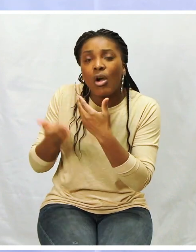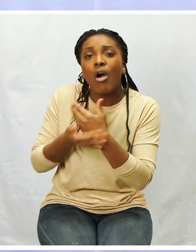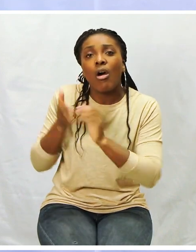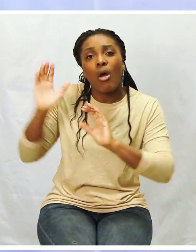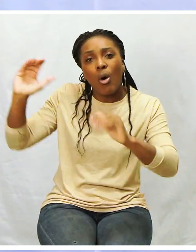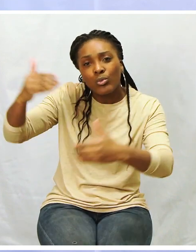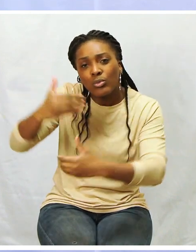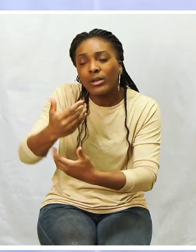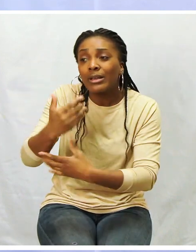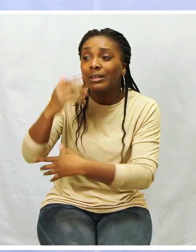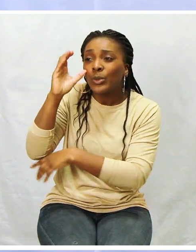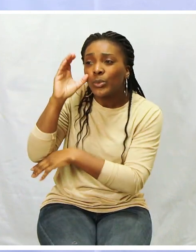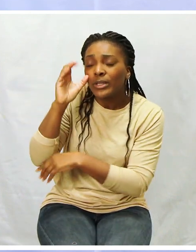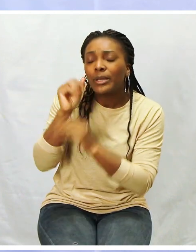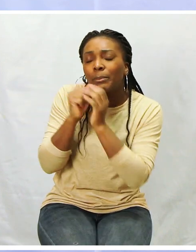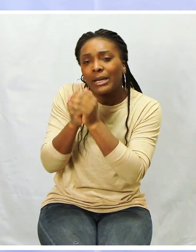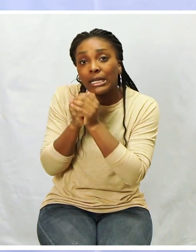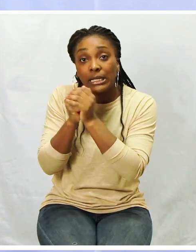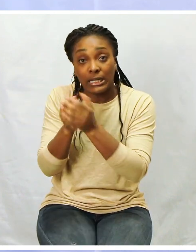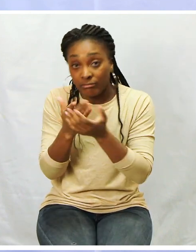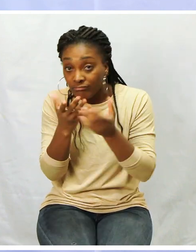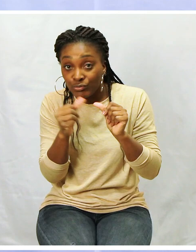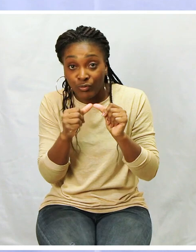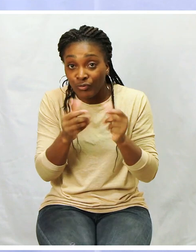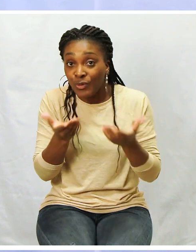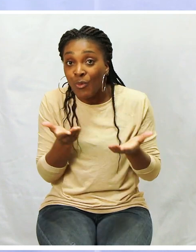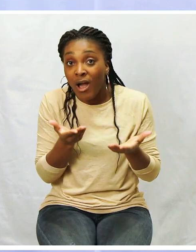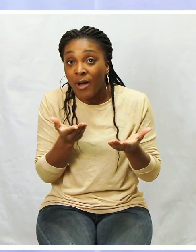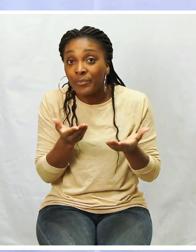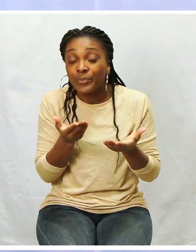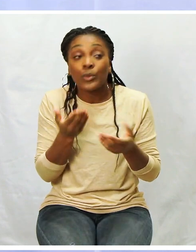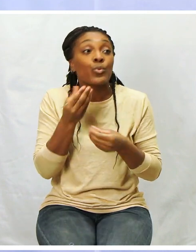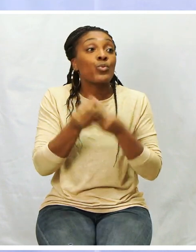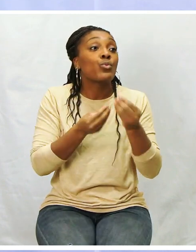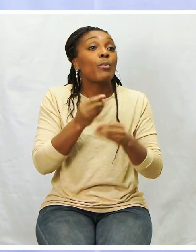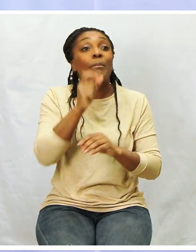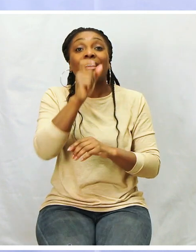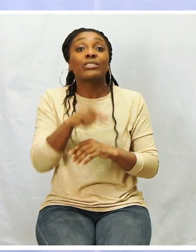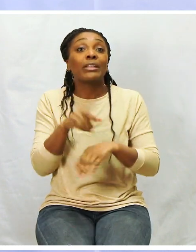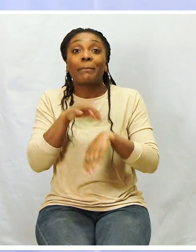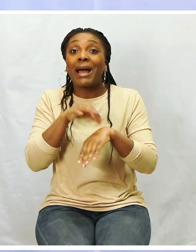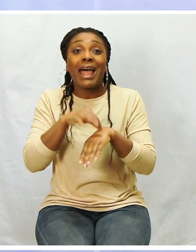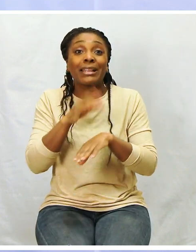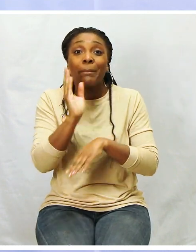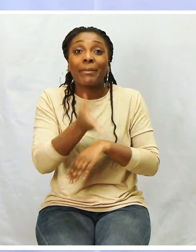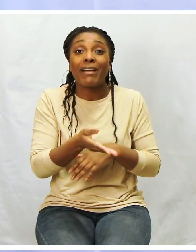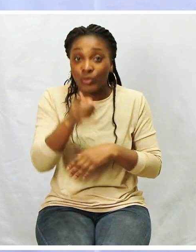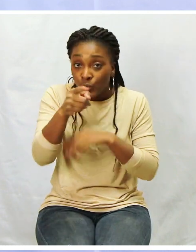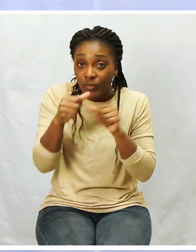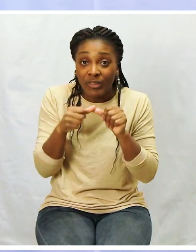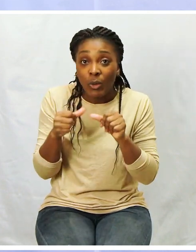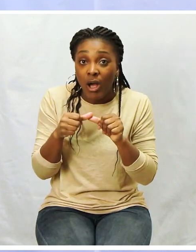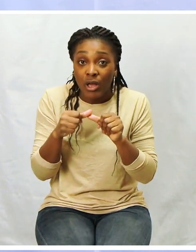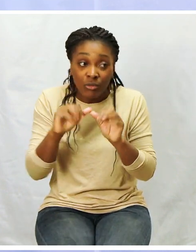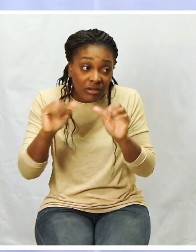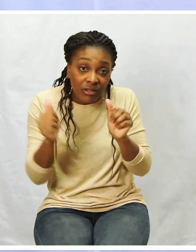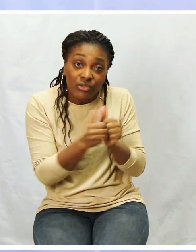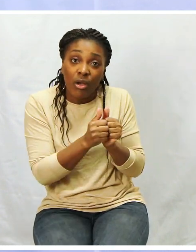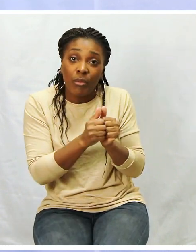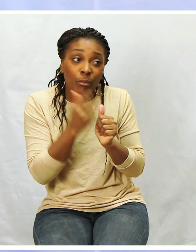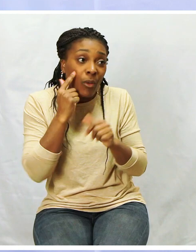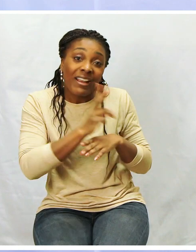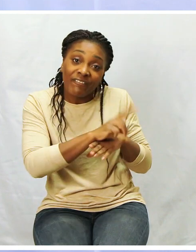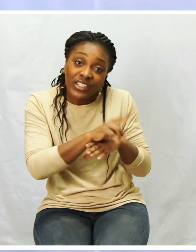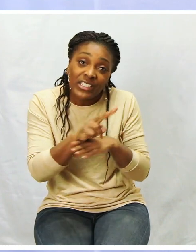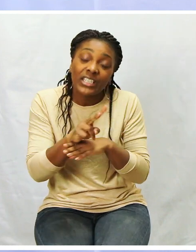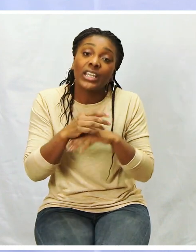entourer, écouter, prier? Quand quelqu'un passe par la vallée de la maladie, de dire est-ce que je me tiens à ses côtés pour dire je vais la